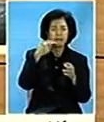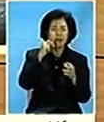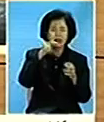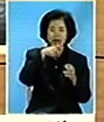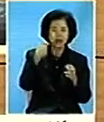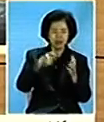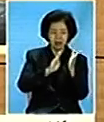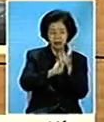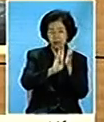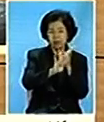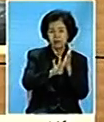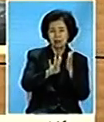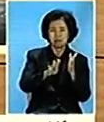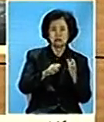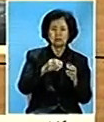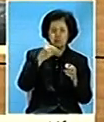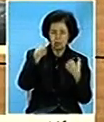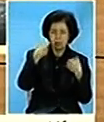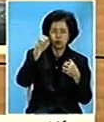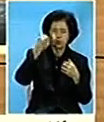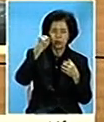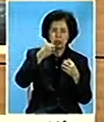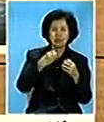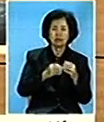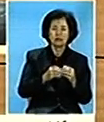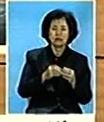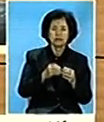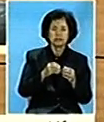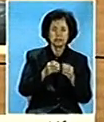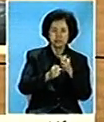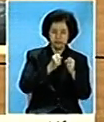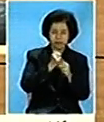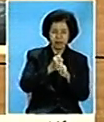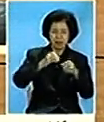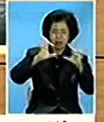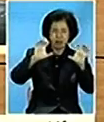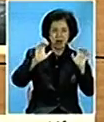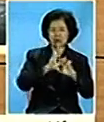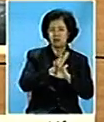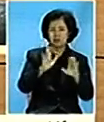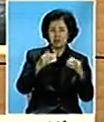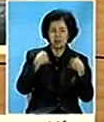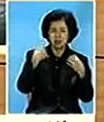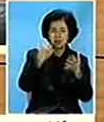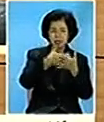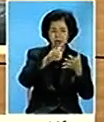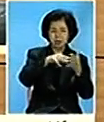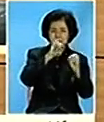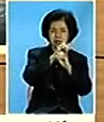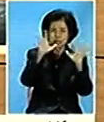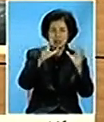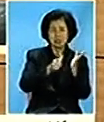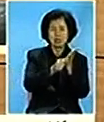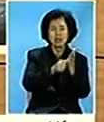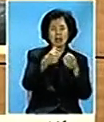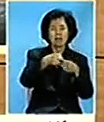แคลนน้ำมาเป็นเวลานานครับตลอดทุกปีซ้ำแล้วซ้ำเล่ารัฐบาลไม่เคยที่จะมีนโยบายที่ชัดเจนในการที่จะแก้ปัญห